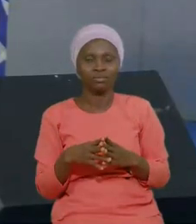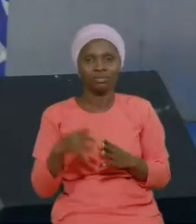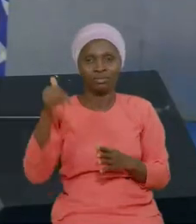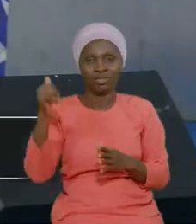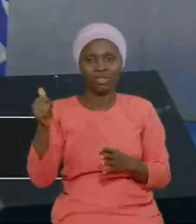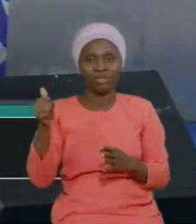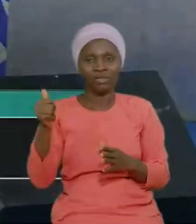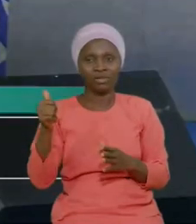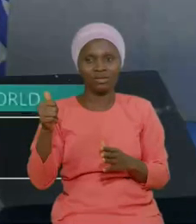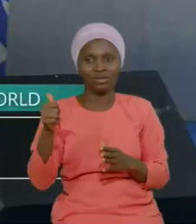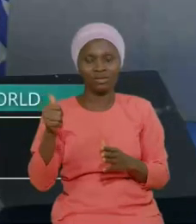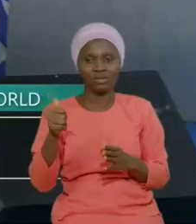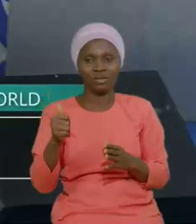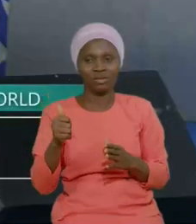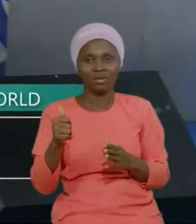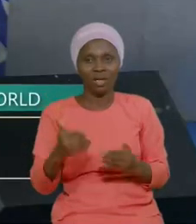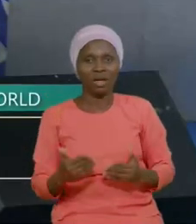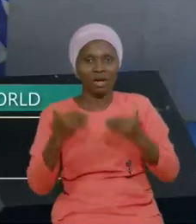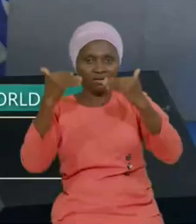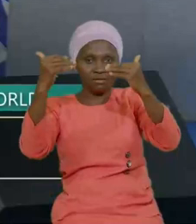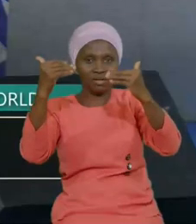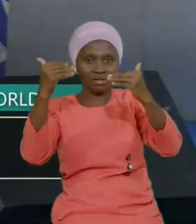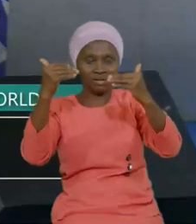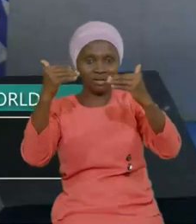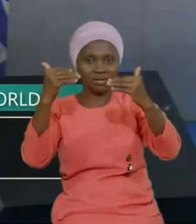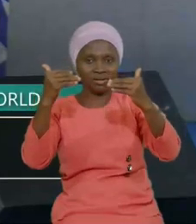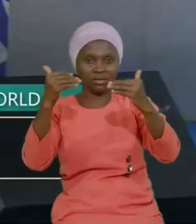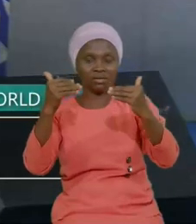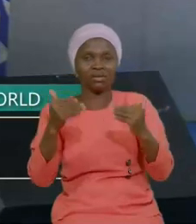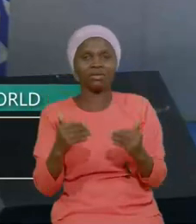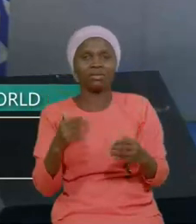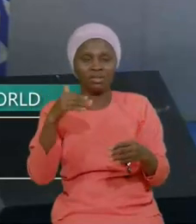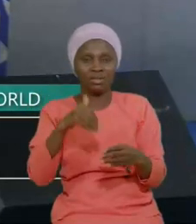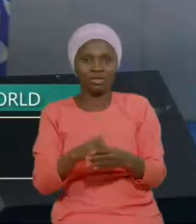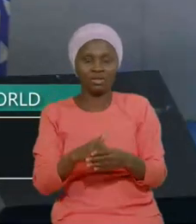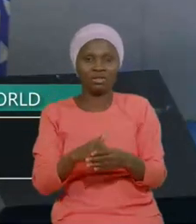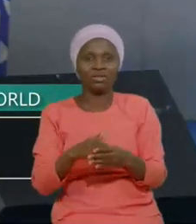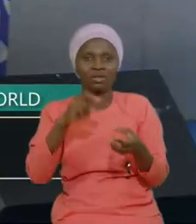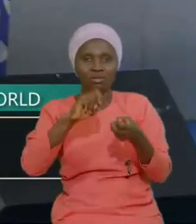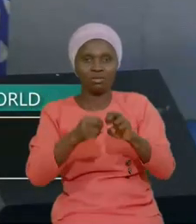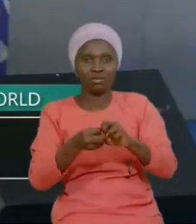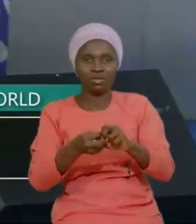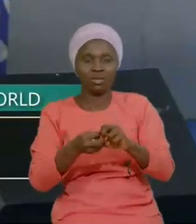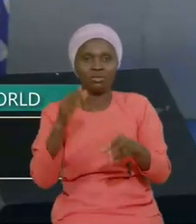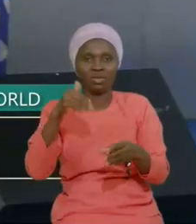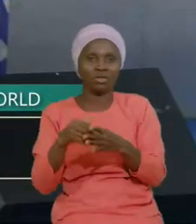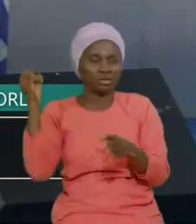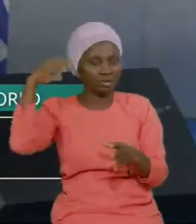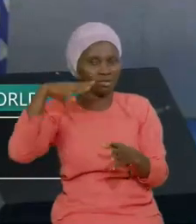Deuxièmement, s'appuyer. Despite adversities in grace.